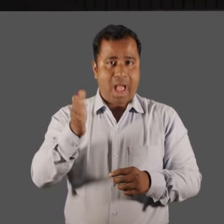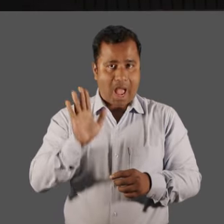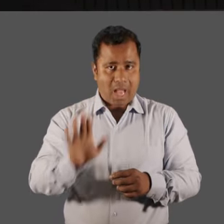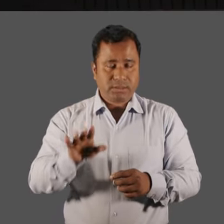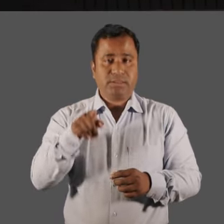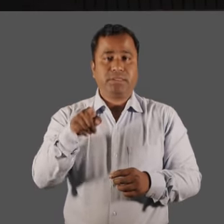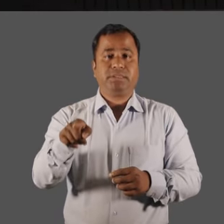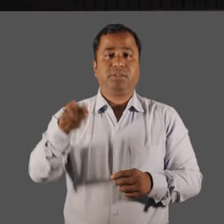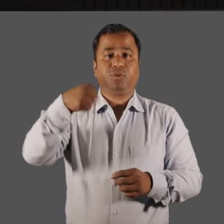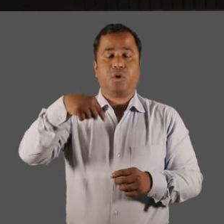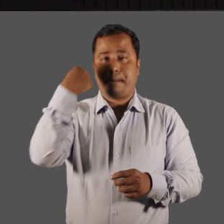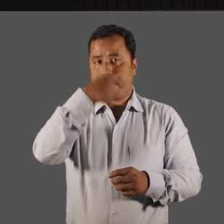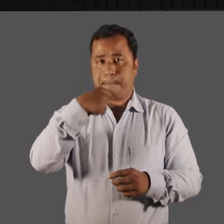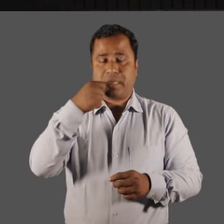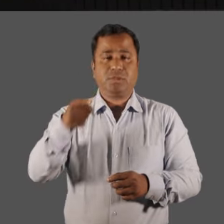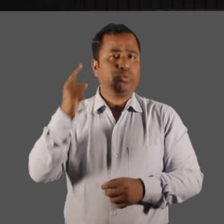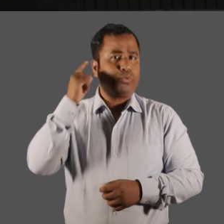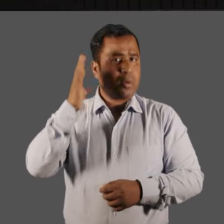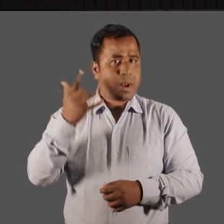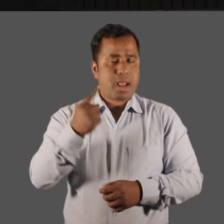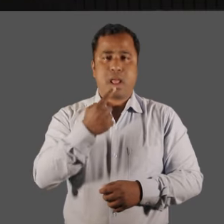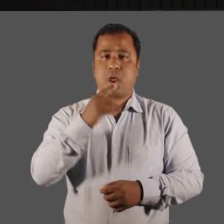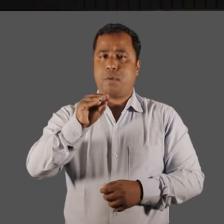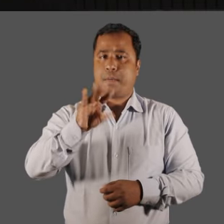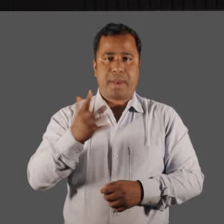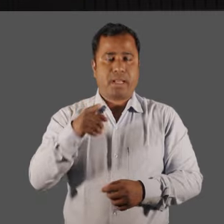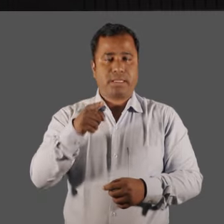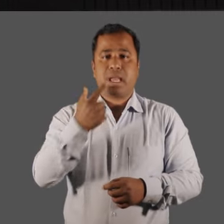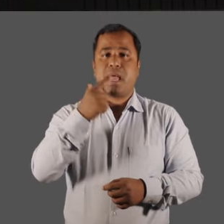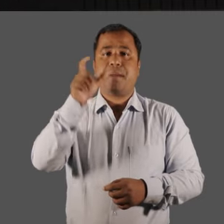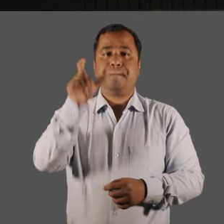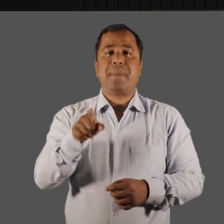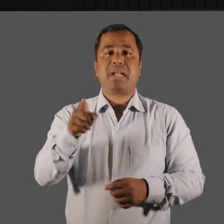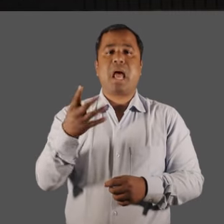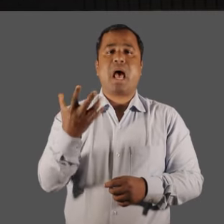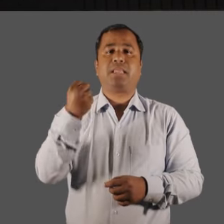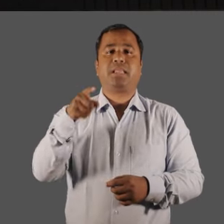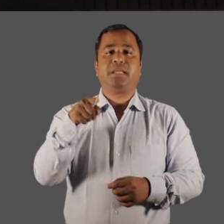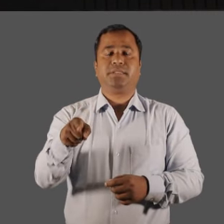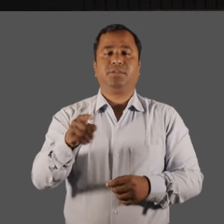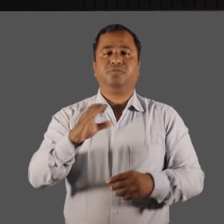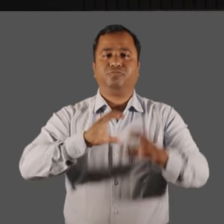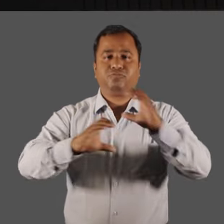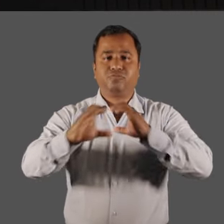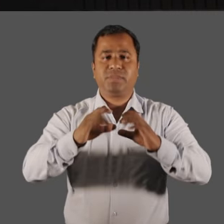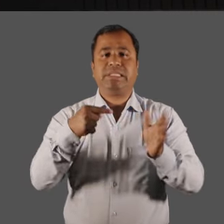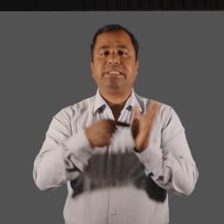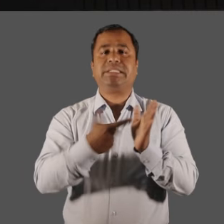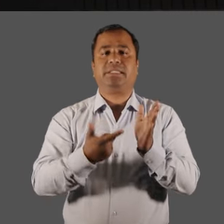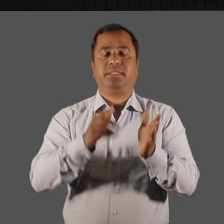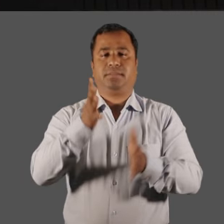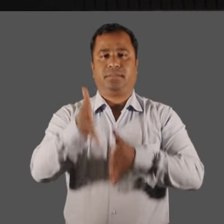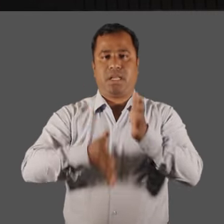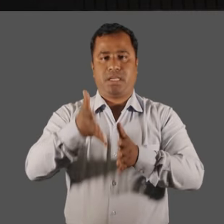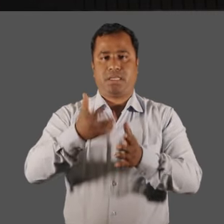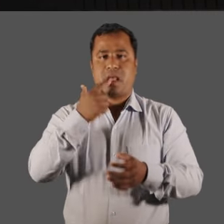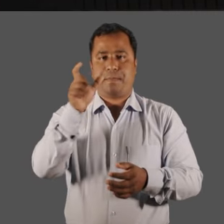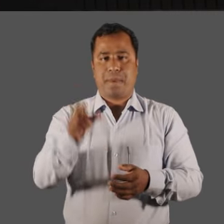আছেন, যারা শুনতে এবং বলতে পারেন না, তাদের যে ভাষা বা তারা যে ভাষায় আসলে যোগাযোগ করেন, সেটা হচ্ছে ইশারা